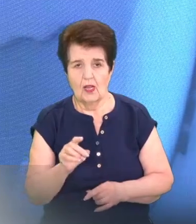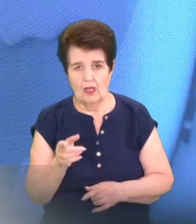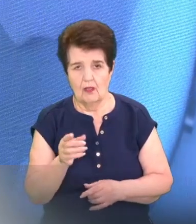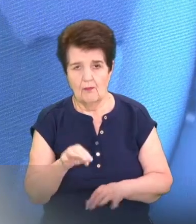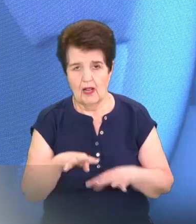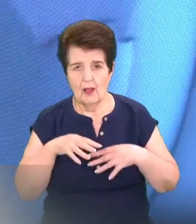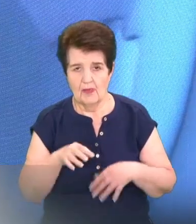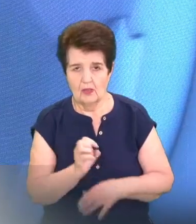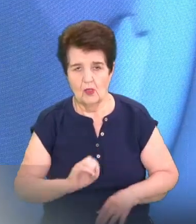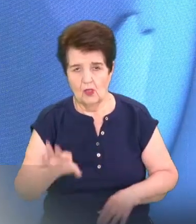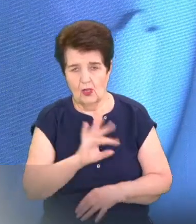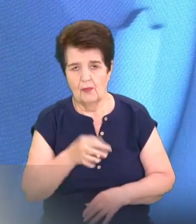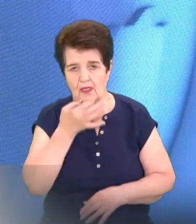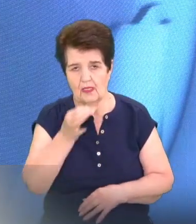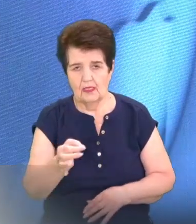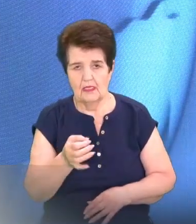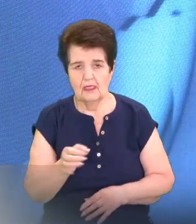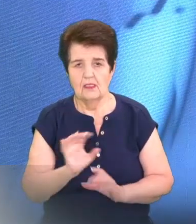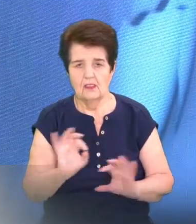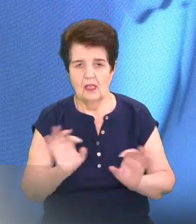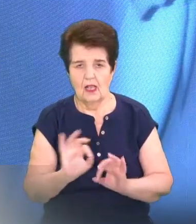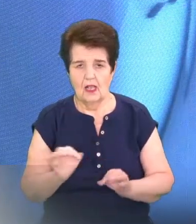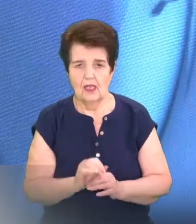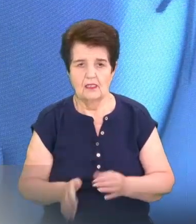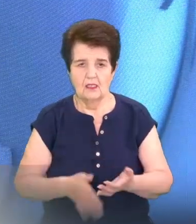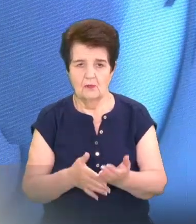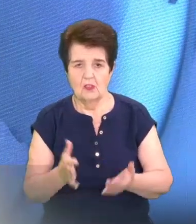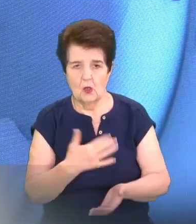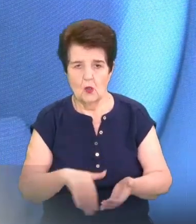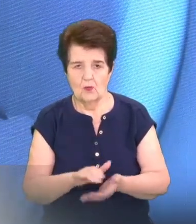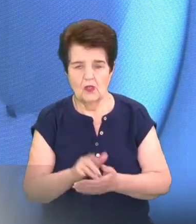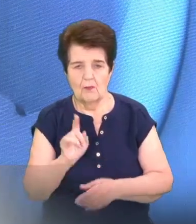și o declarație despre necesitatea continuării sprijinului comunitar pentru Ucraina.